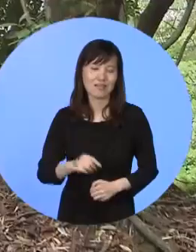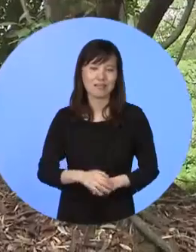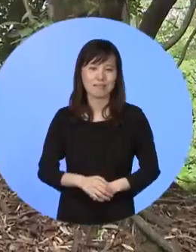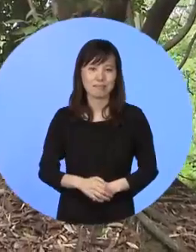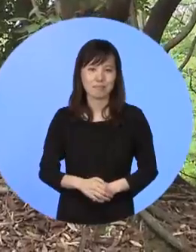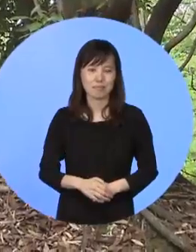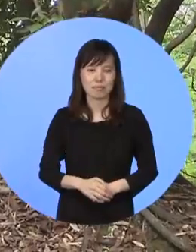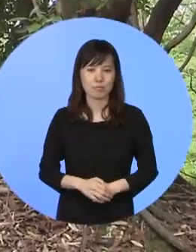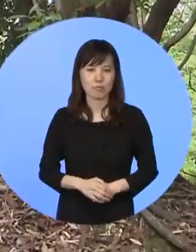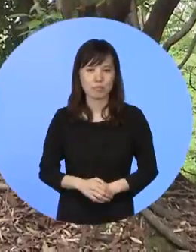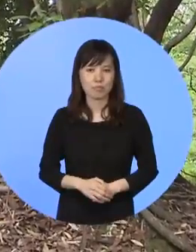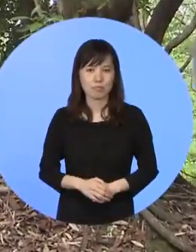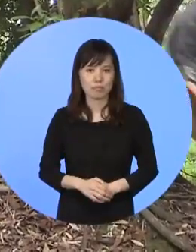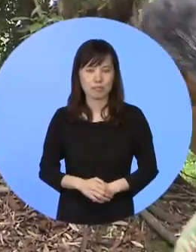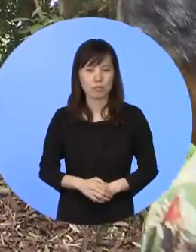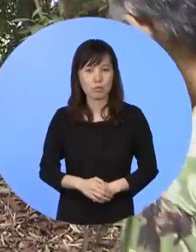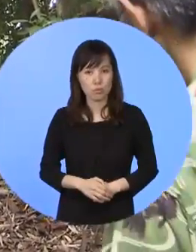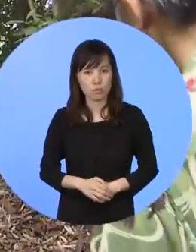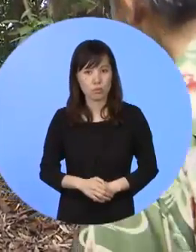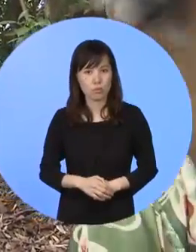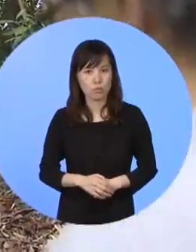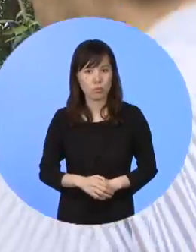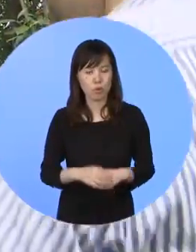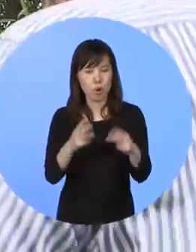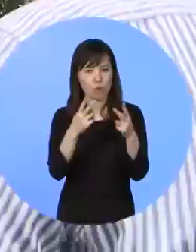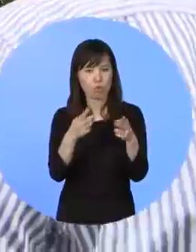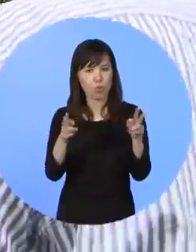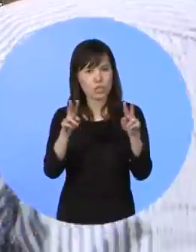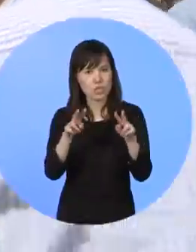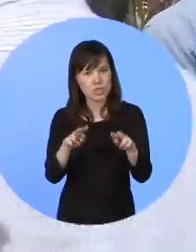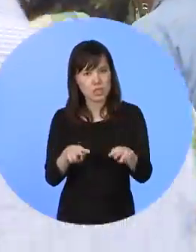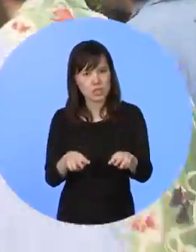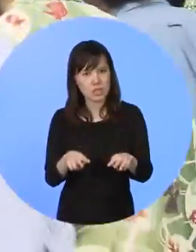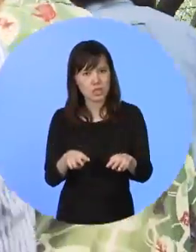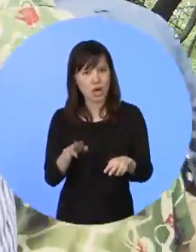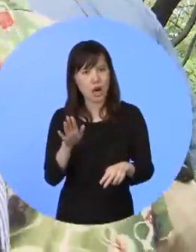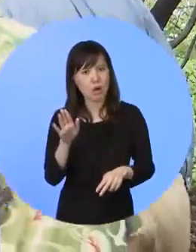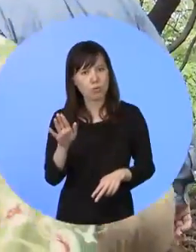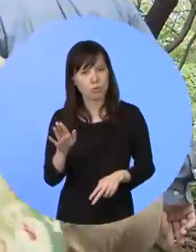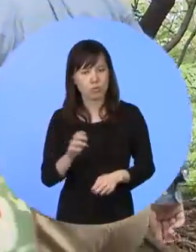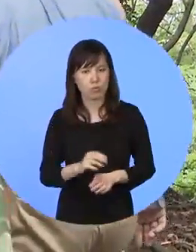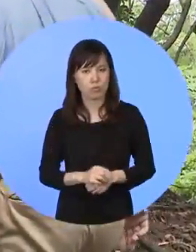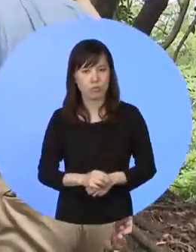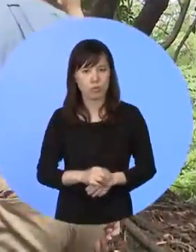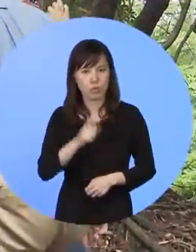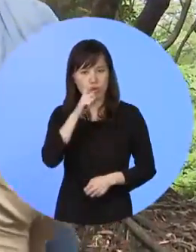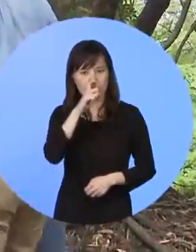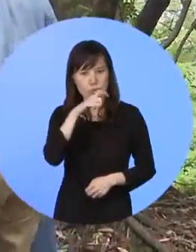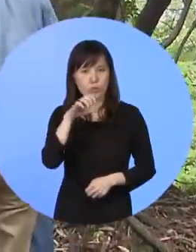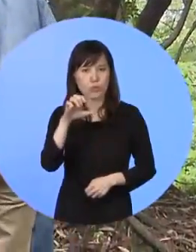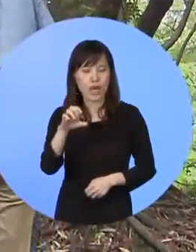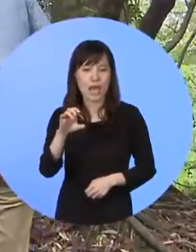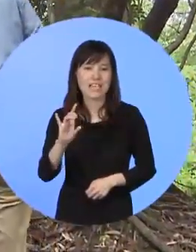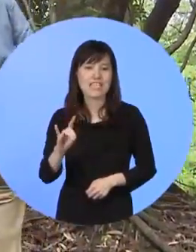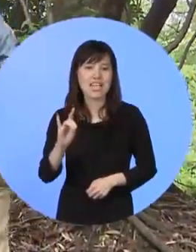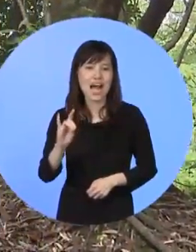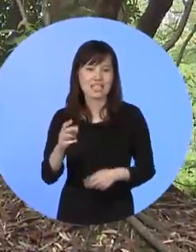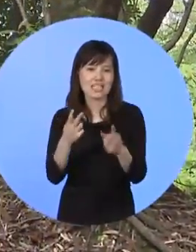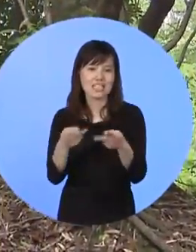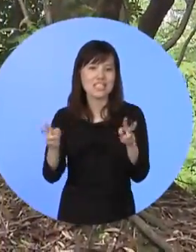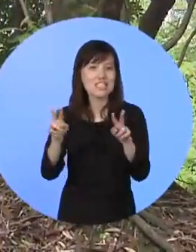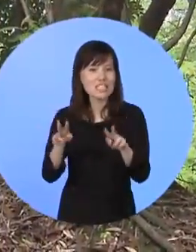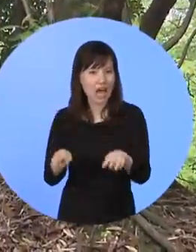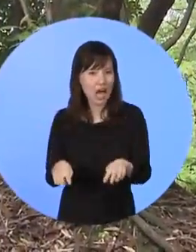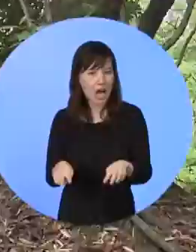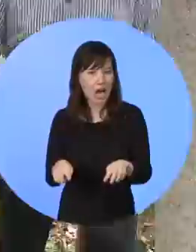あ、鳥居が見えてきましたね。 古江稲荷神社という神社です